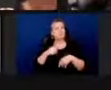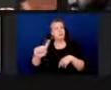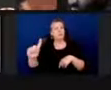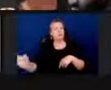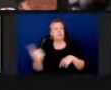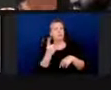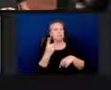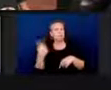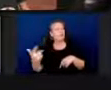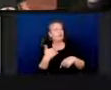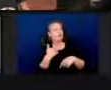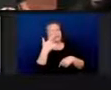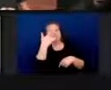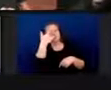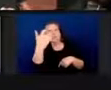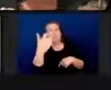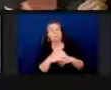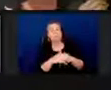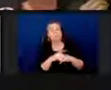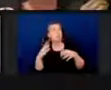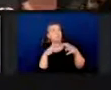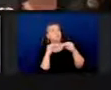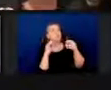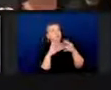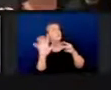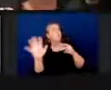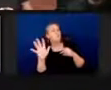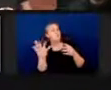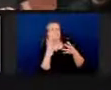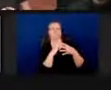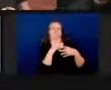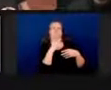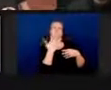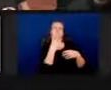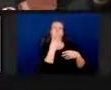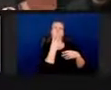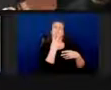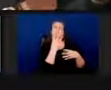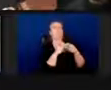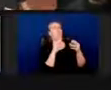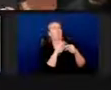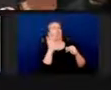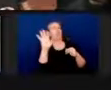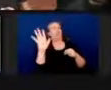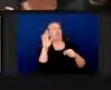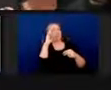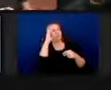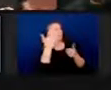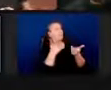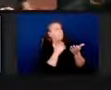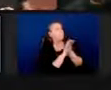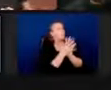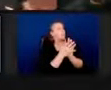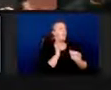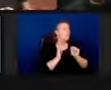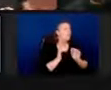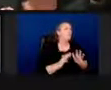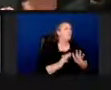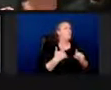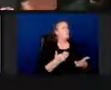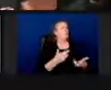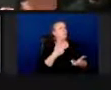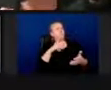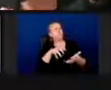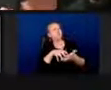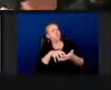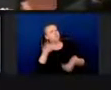يأتي الطلبة إلى الفصول طبعا هم لديهم أحلام كبيرة، وهم يقولون بأنهم يريدون أن